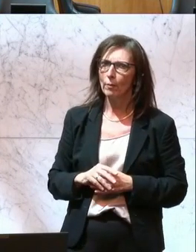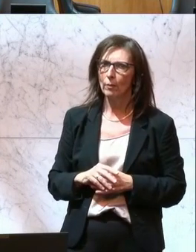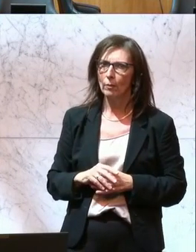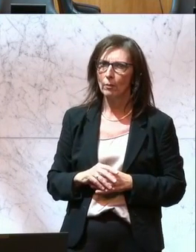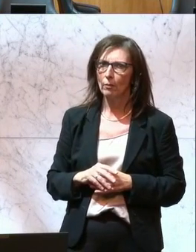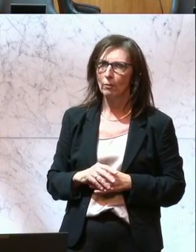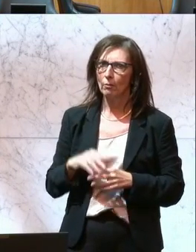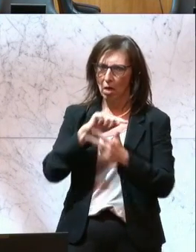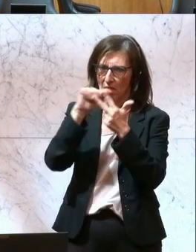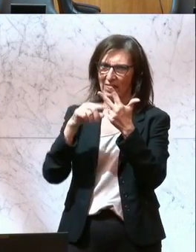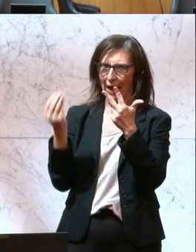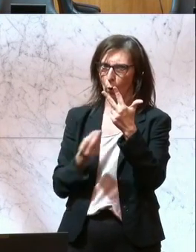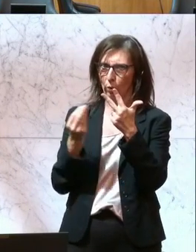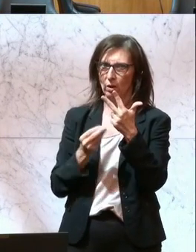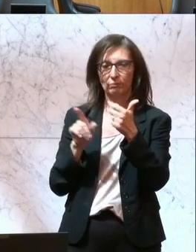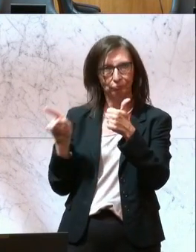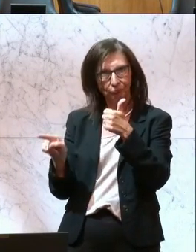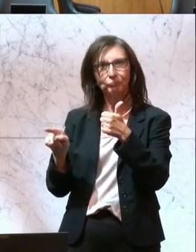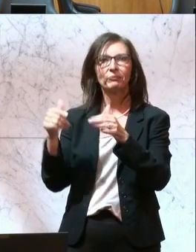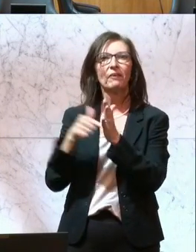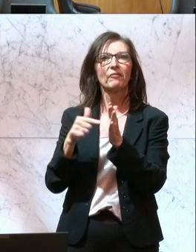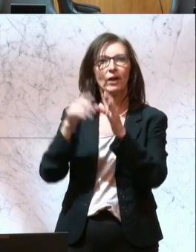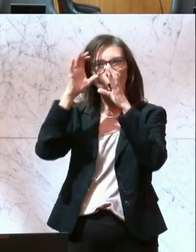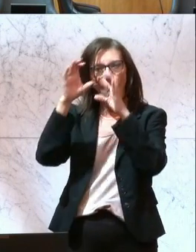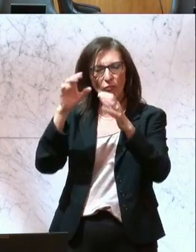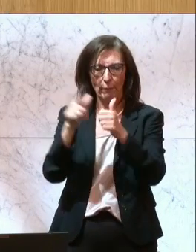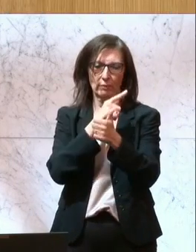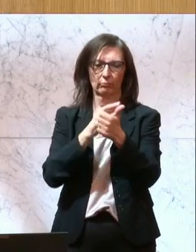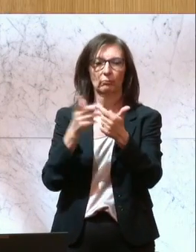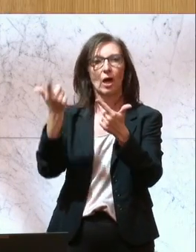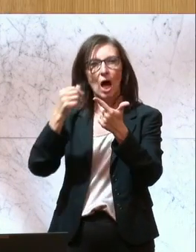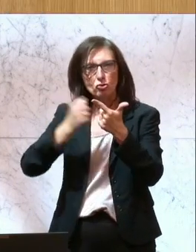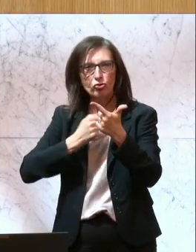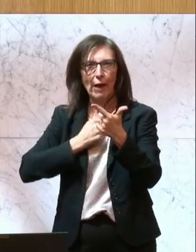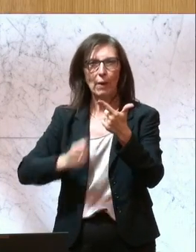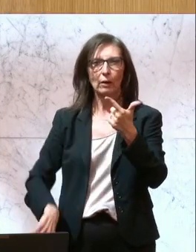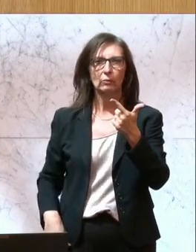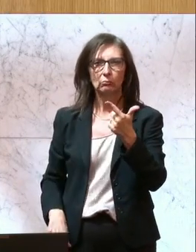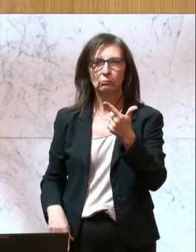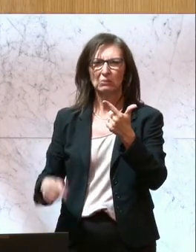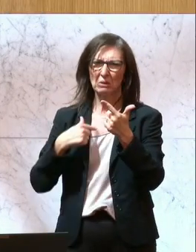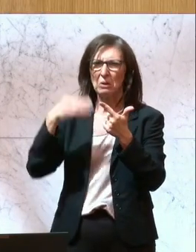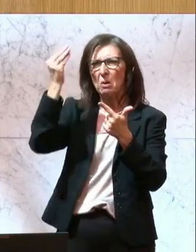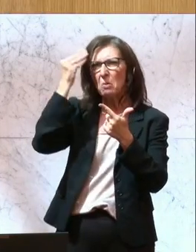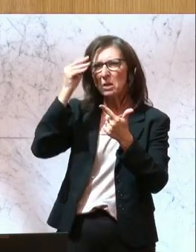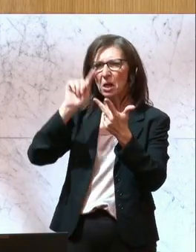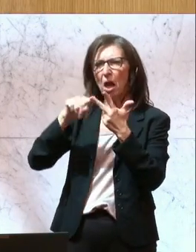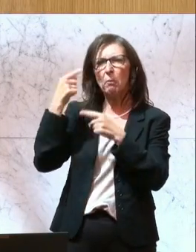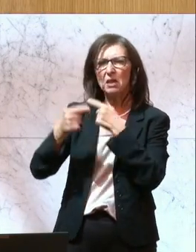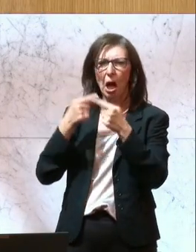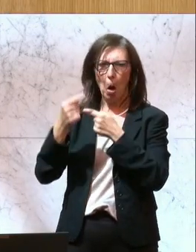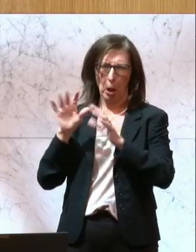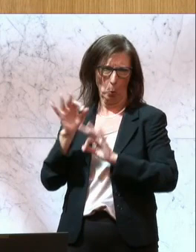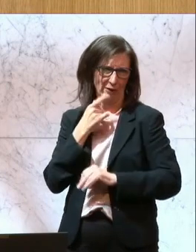drei Gründe fallen mir ein. Sie sind ÖVPler, Sie sind Steirer und ich glaube, es gefällt Ihnen die Rolle auch sehr